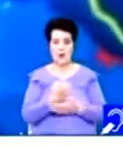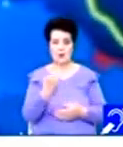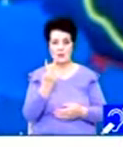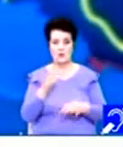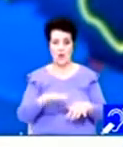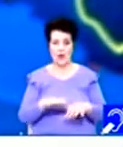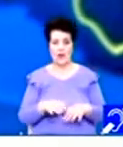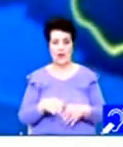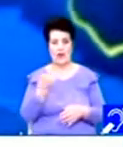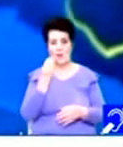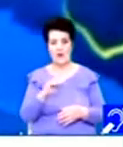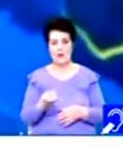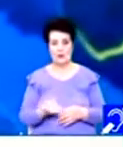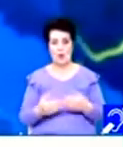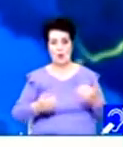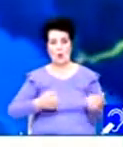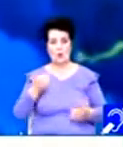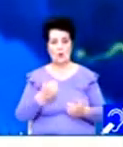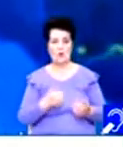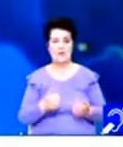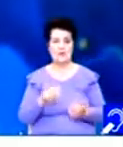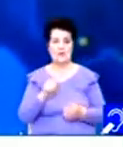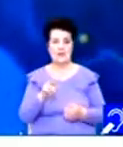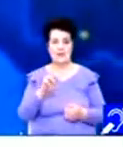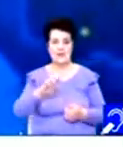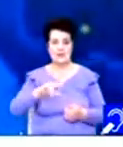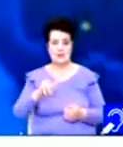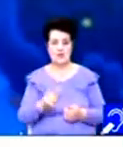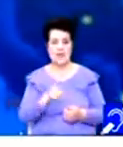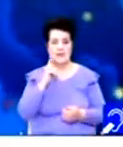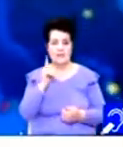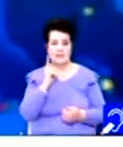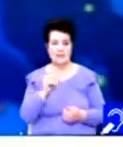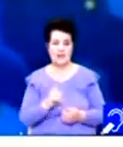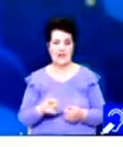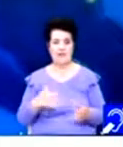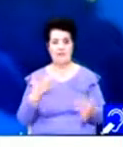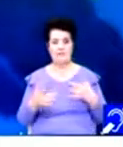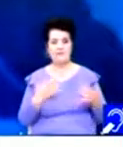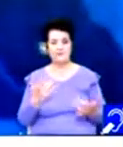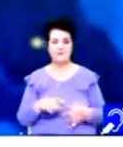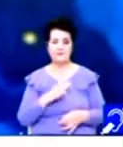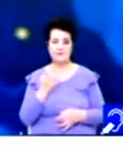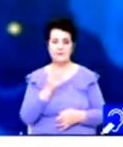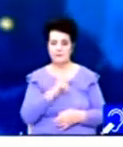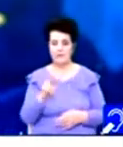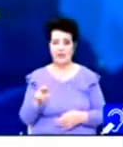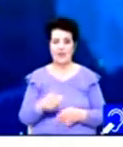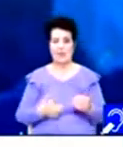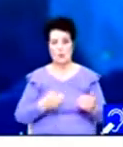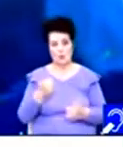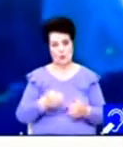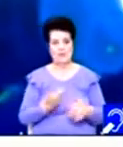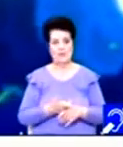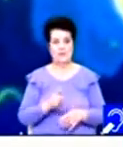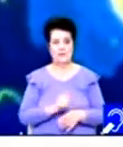2 la un prestigios concurs de muzică din Iași. Tinerii interpreți au reușit să cucerească publicul, chiar dacă au avut concurenți